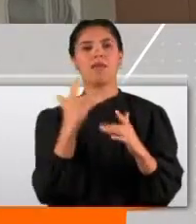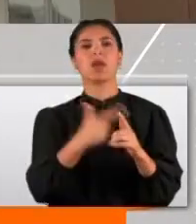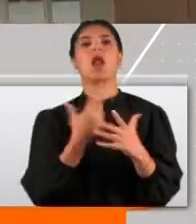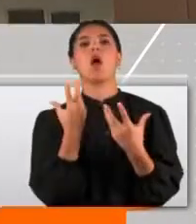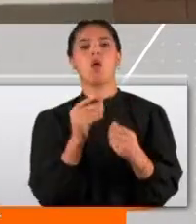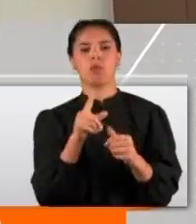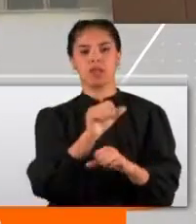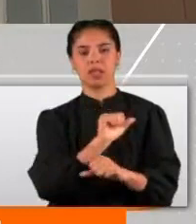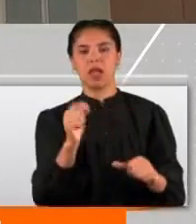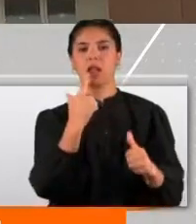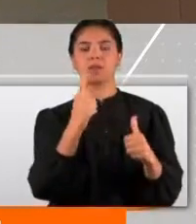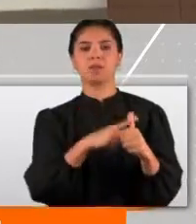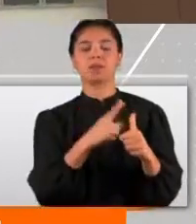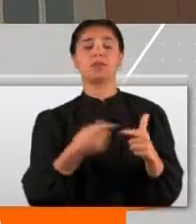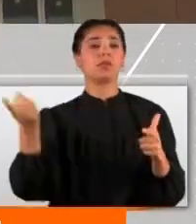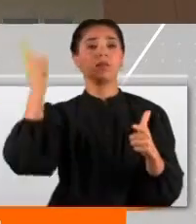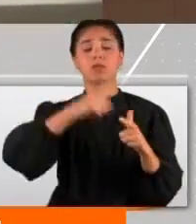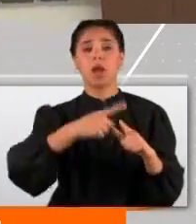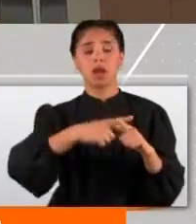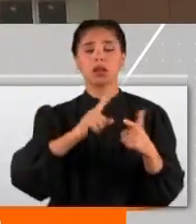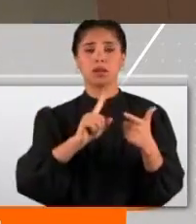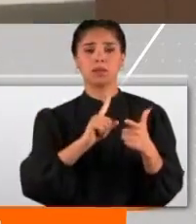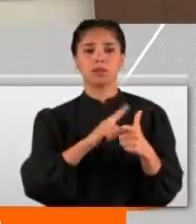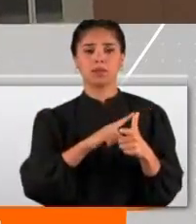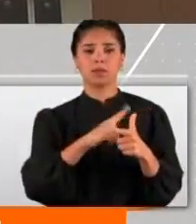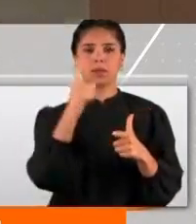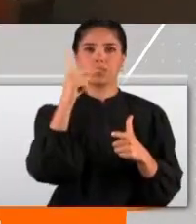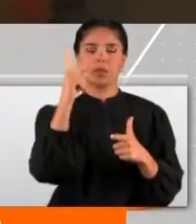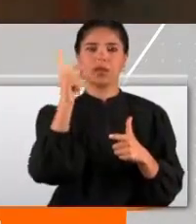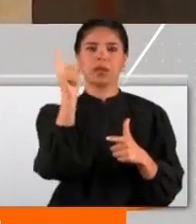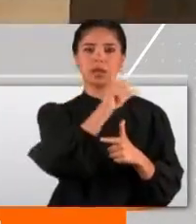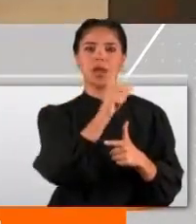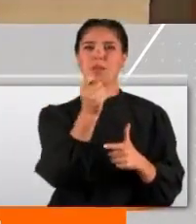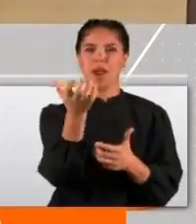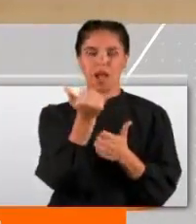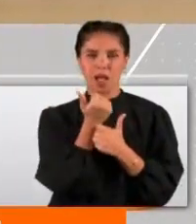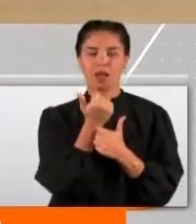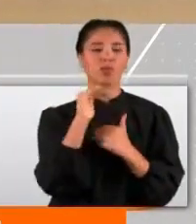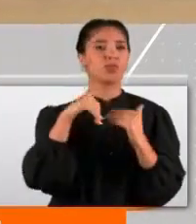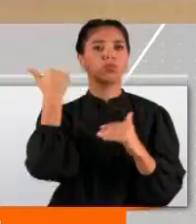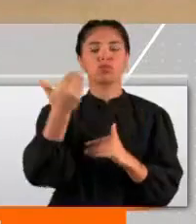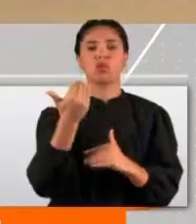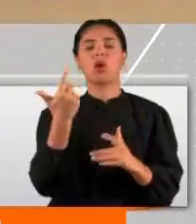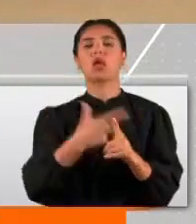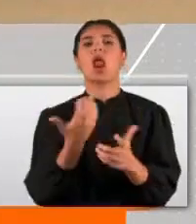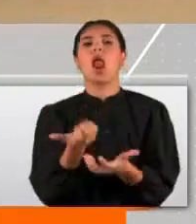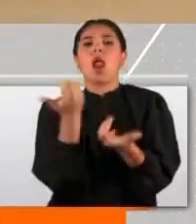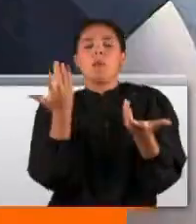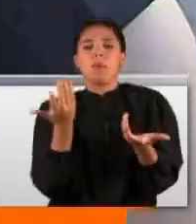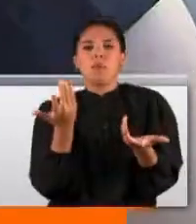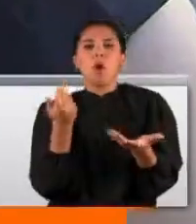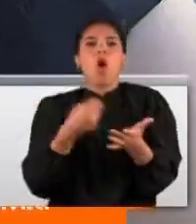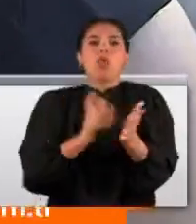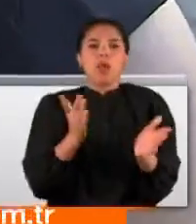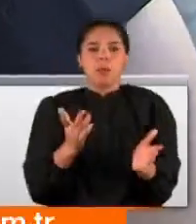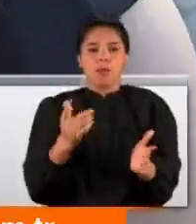Bunun çok ciddi bir zarar. Bir de bunun yanı sıra bir iki ay tahsilat yapabilirsiniz ama sonra düzenli kira alamıyorsunuz.